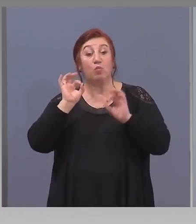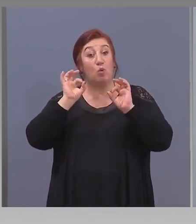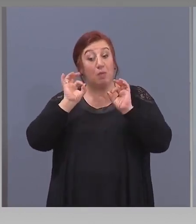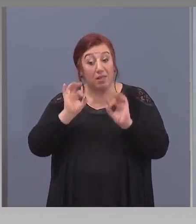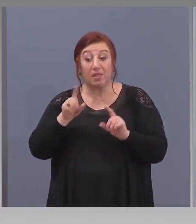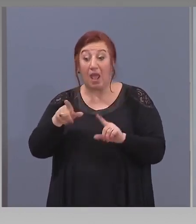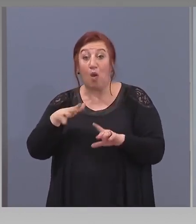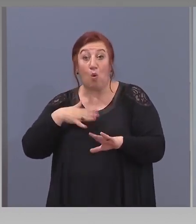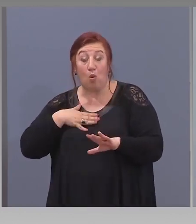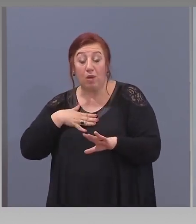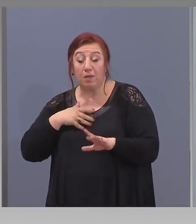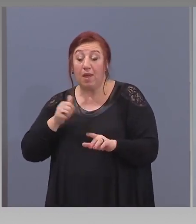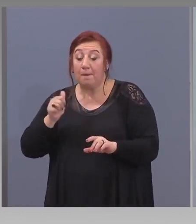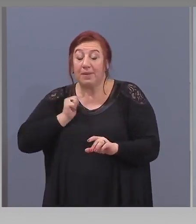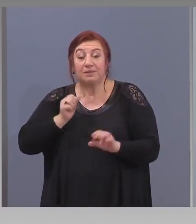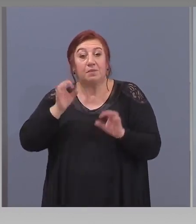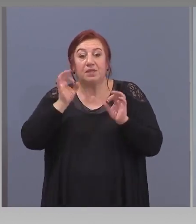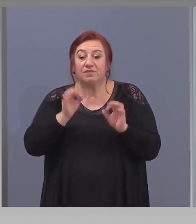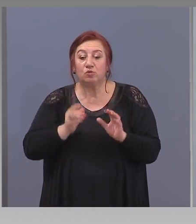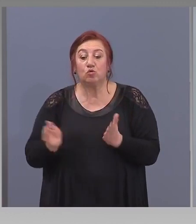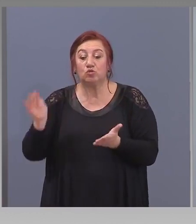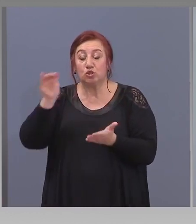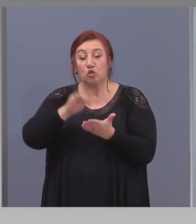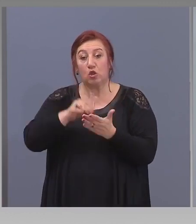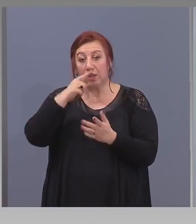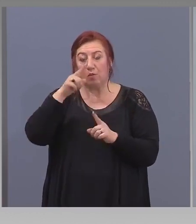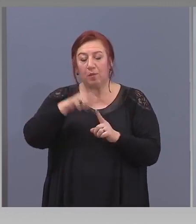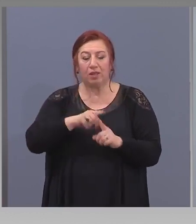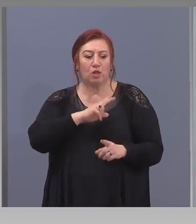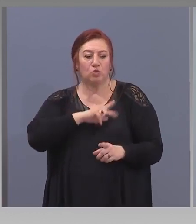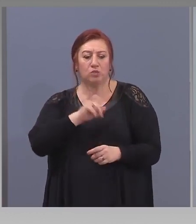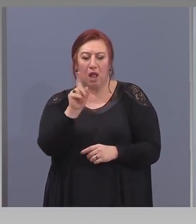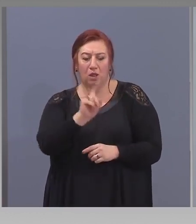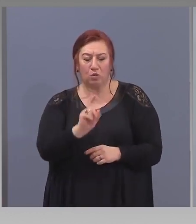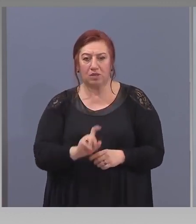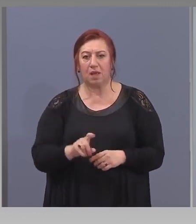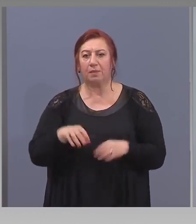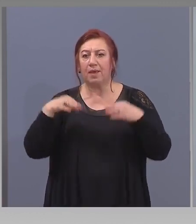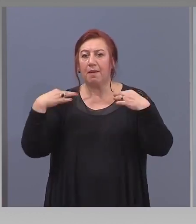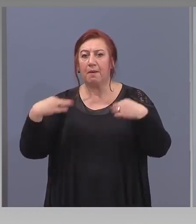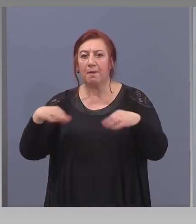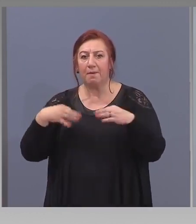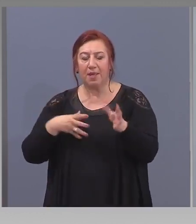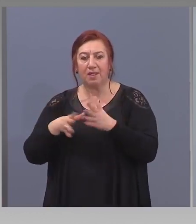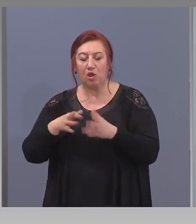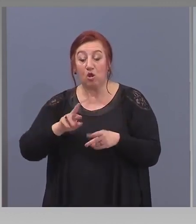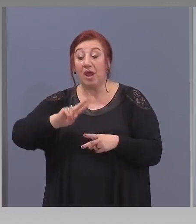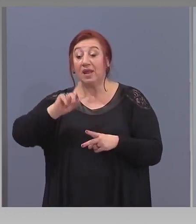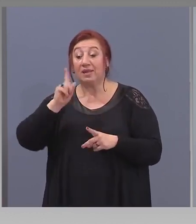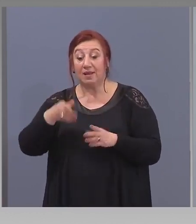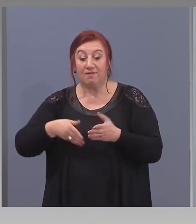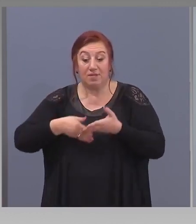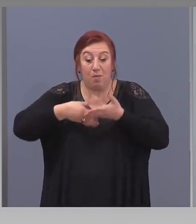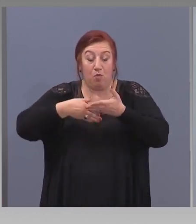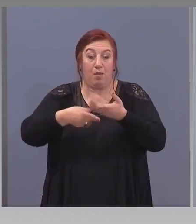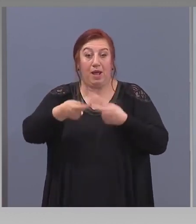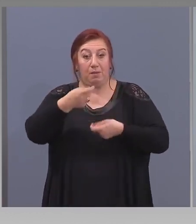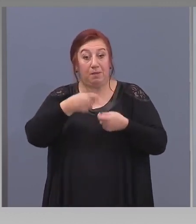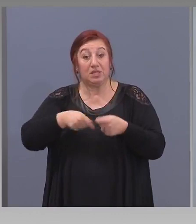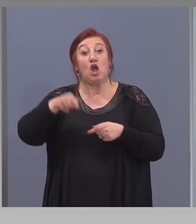действително социално слаби, бедни или трябва да подпомогнем бизнеса. Тогава чак да я